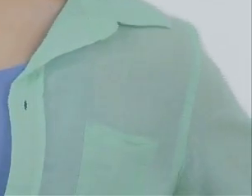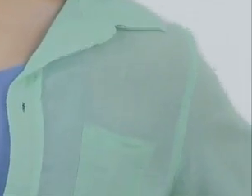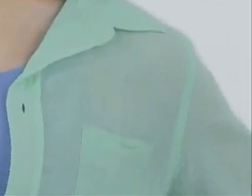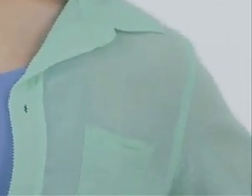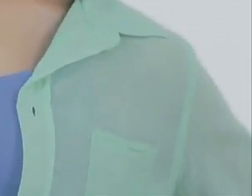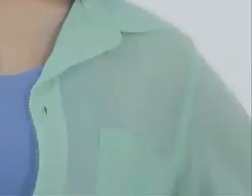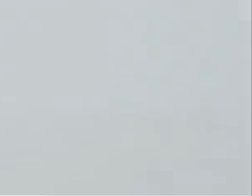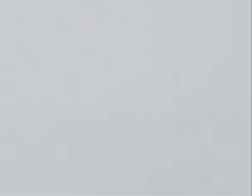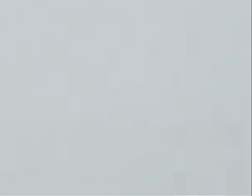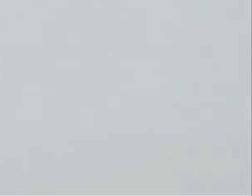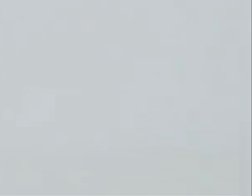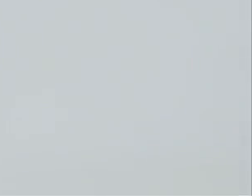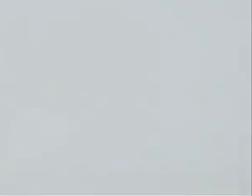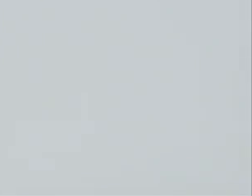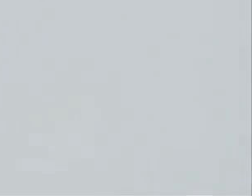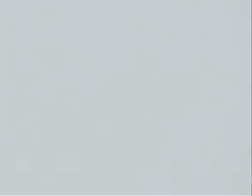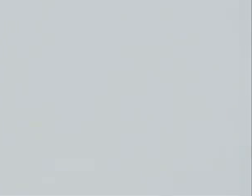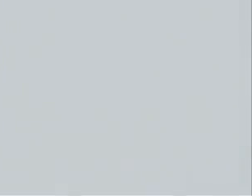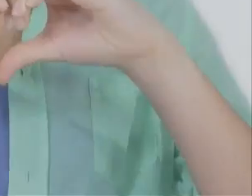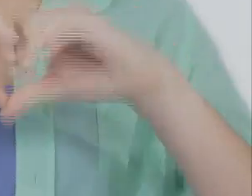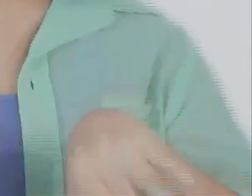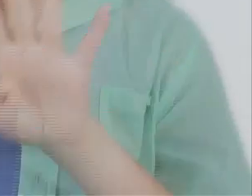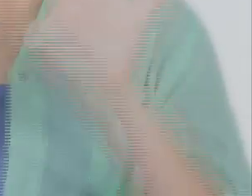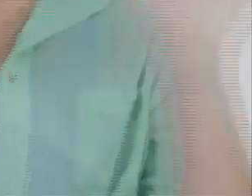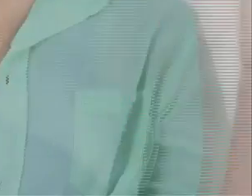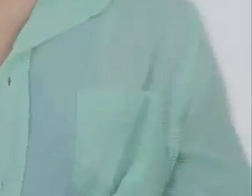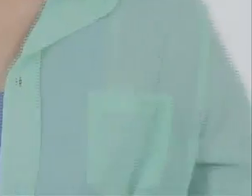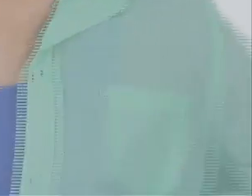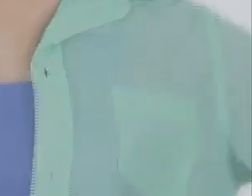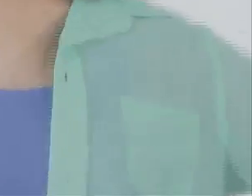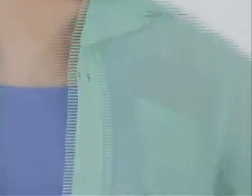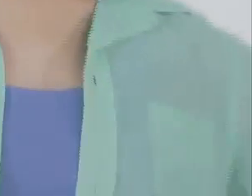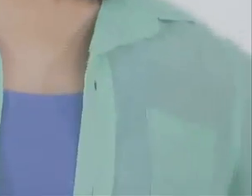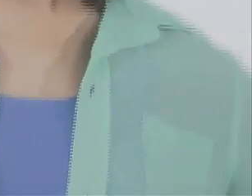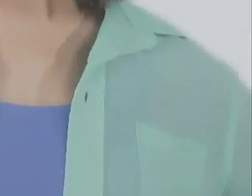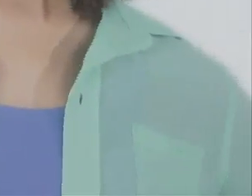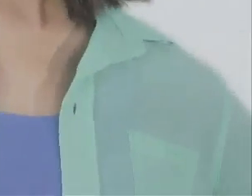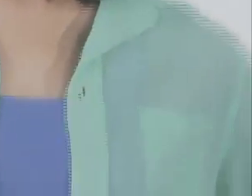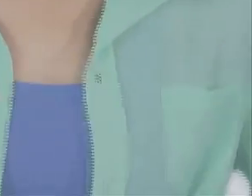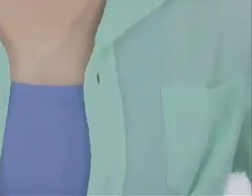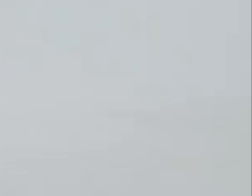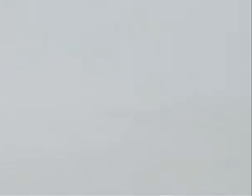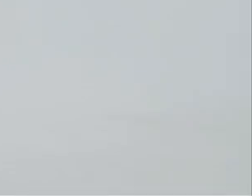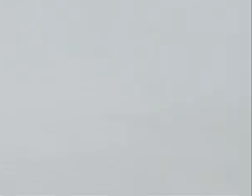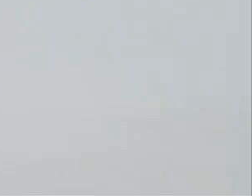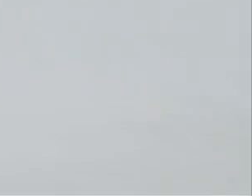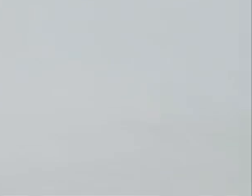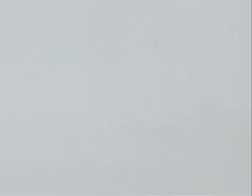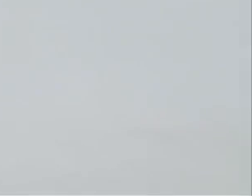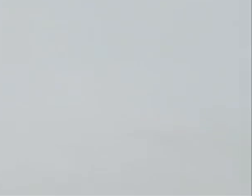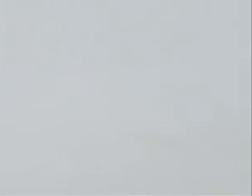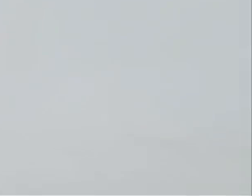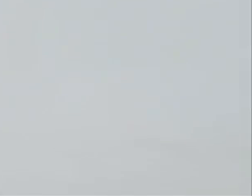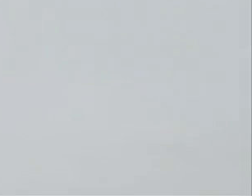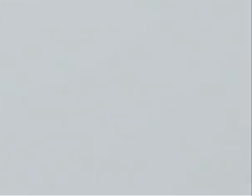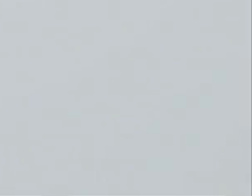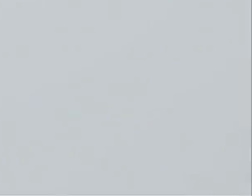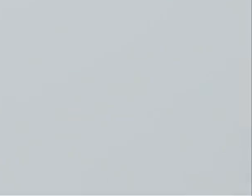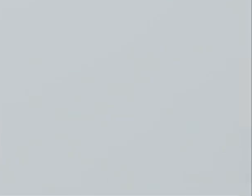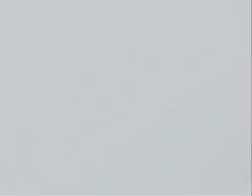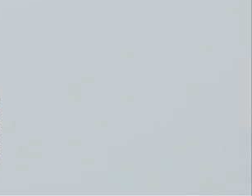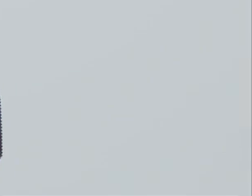Secerca cinta, cinta bersemi saat pandemi. Oh, oh, masker dan